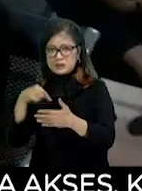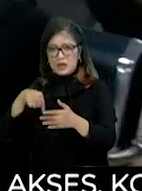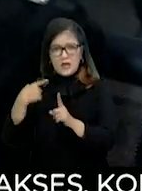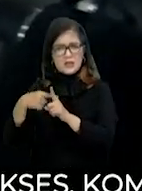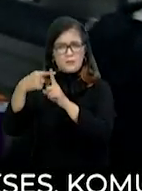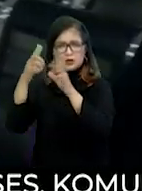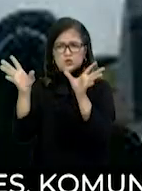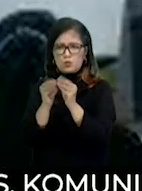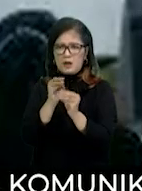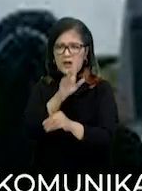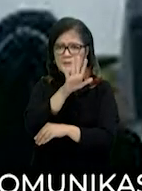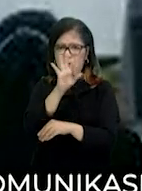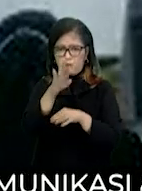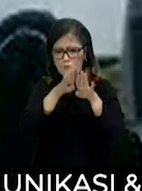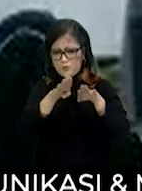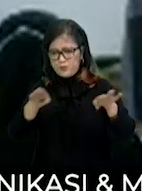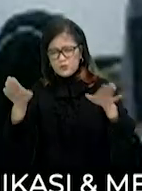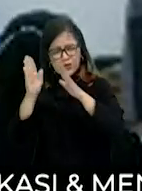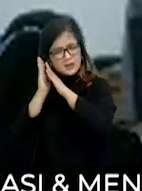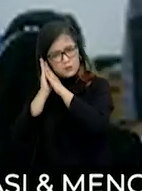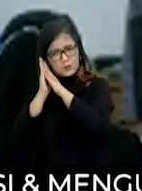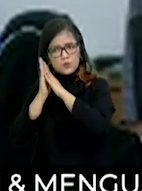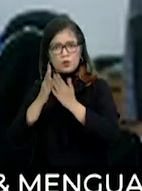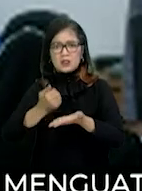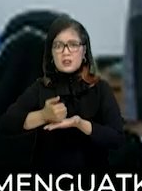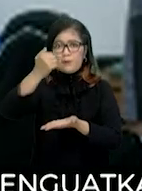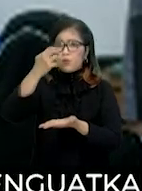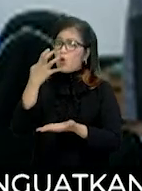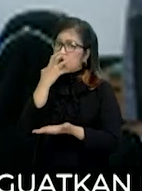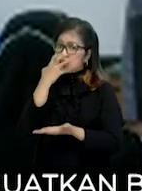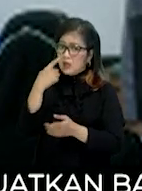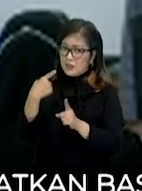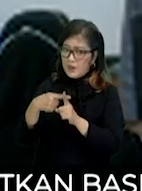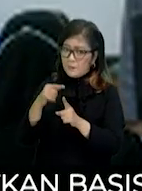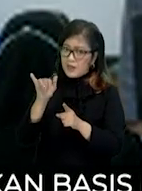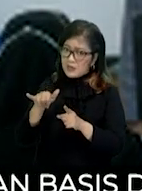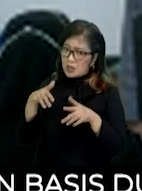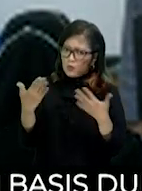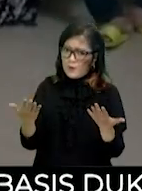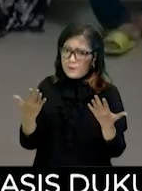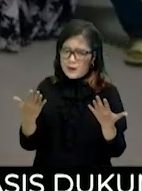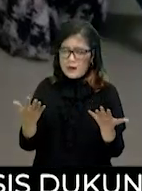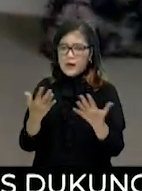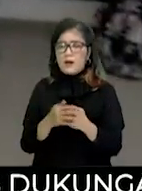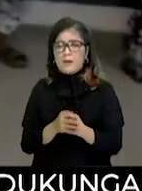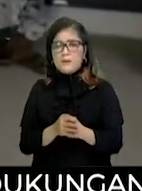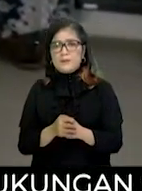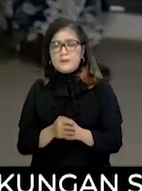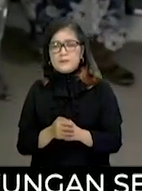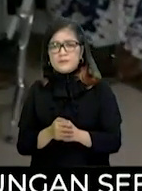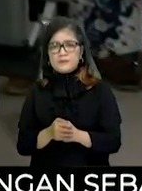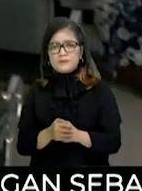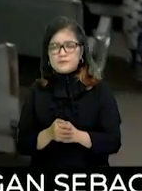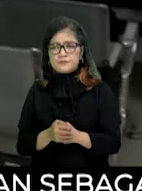Kemudian untuk tabung oksigen, Dok, kemudian juga ventilator dan obat-obatan, apakah saat ini masih aman untuk penyediaannya? Kami